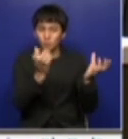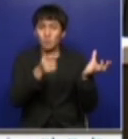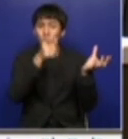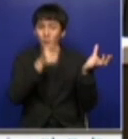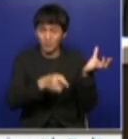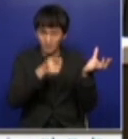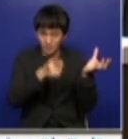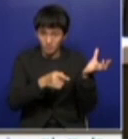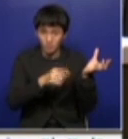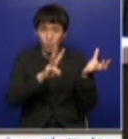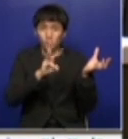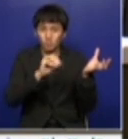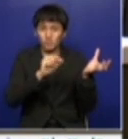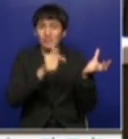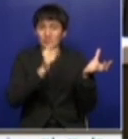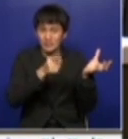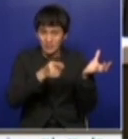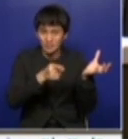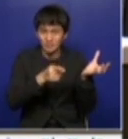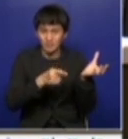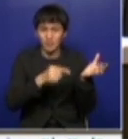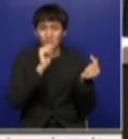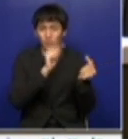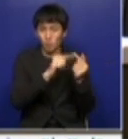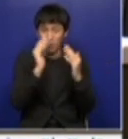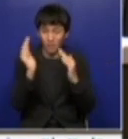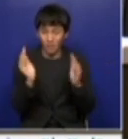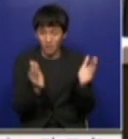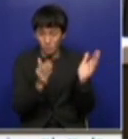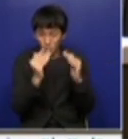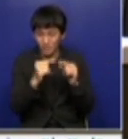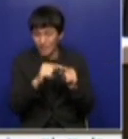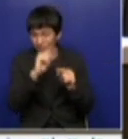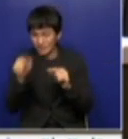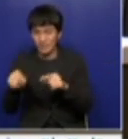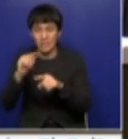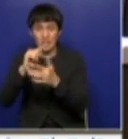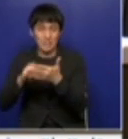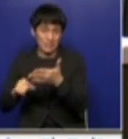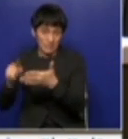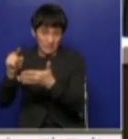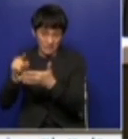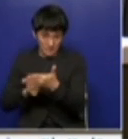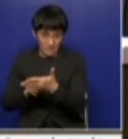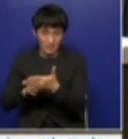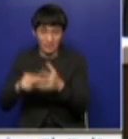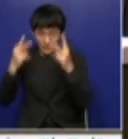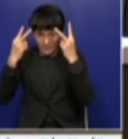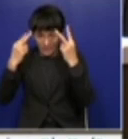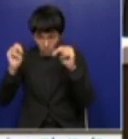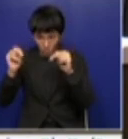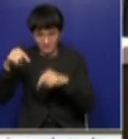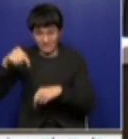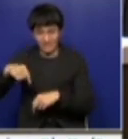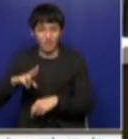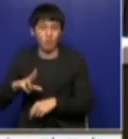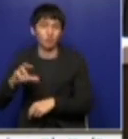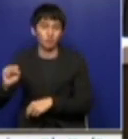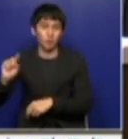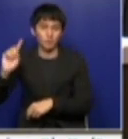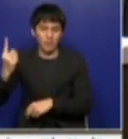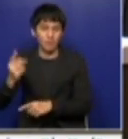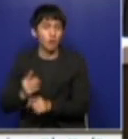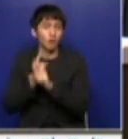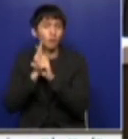ในการที่จะเข้าสู่กระบวนการการเลือกนายกรัฐมตรีในรัฐสภาก็เป็นไปตามระเบียบว่า